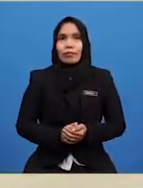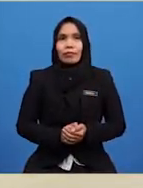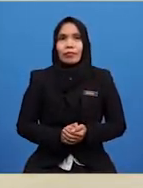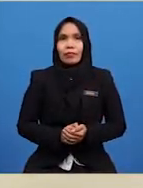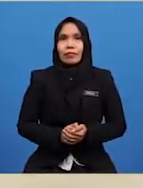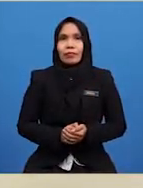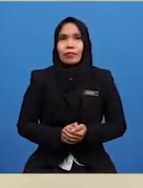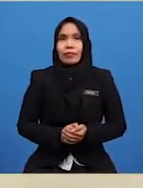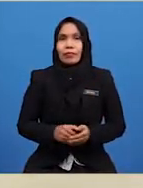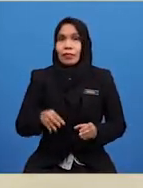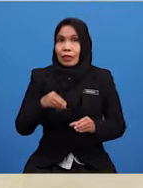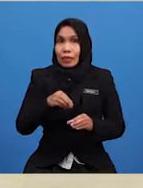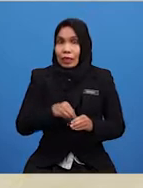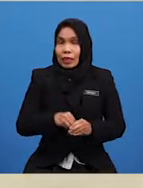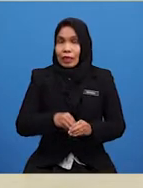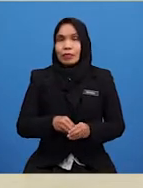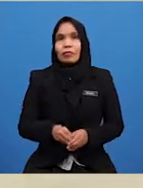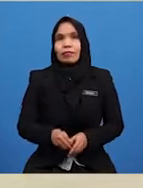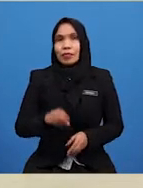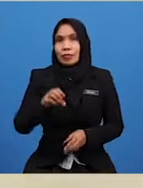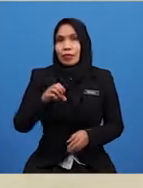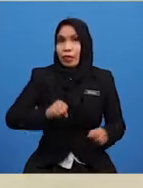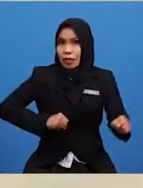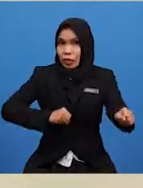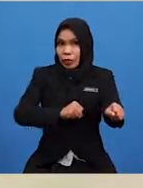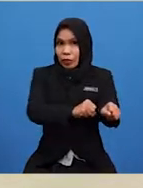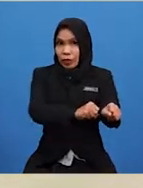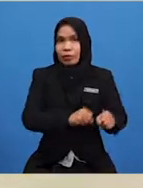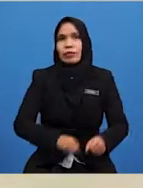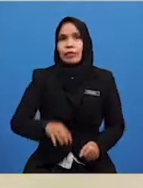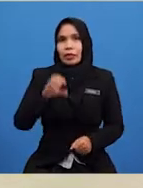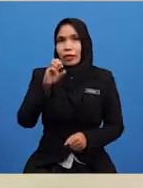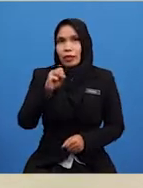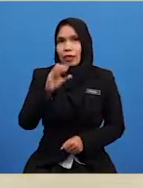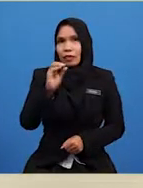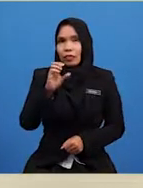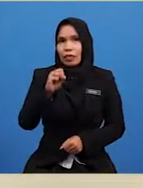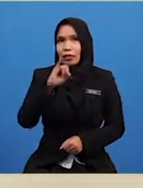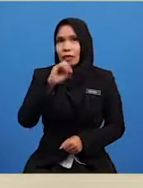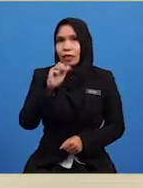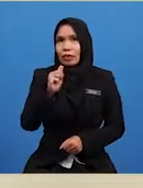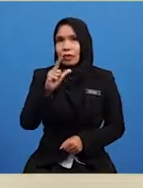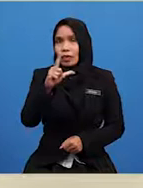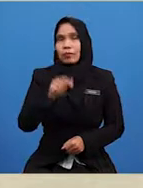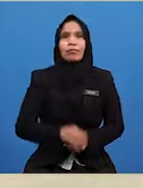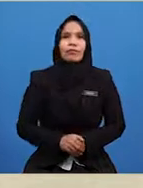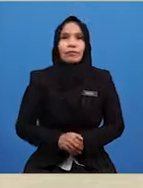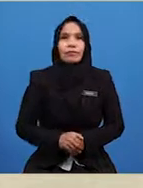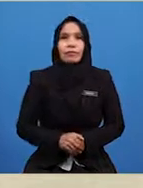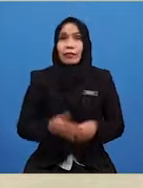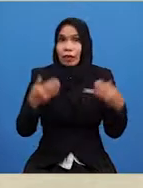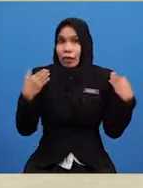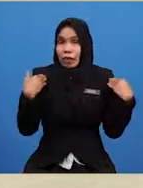dalam aspek sosial di mana berlaku asimilasi budaya tempatan dengan budaya dari Arab,